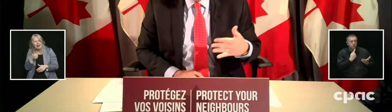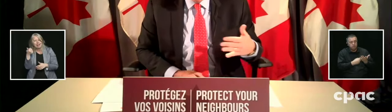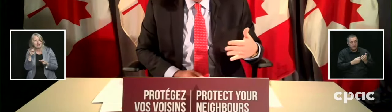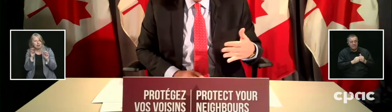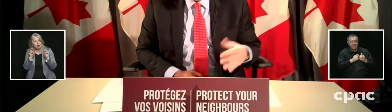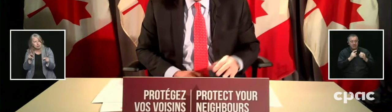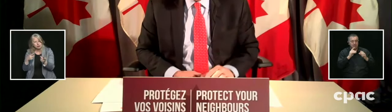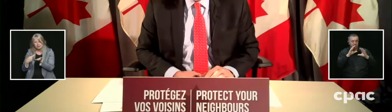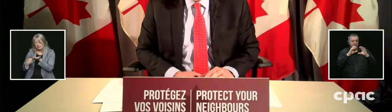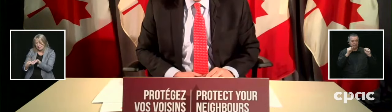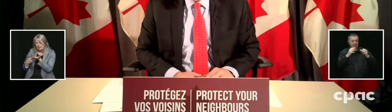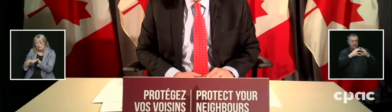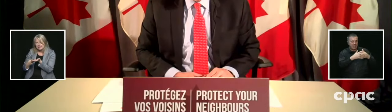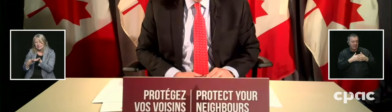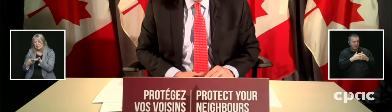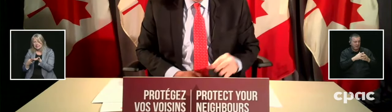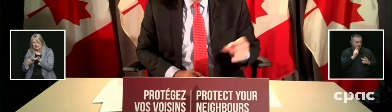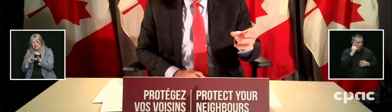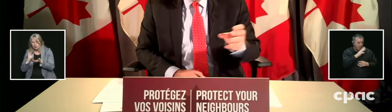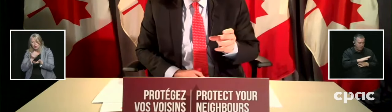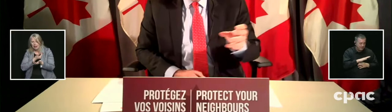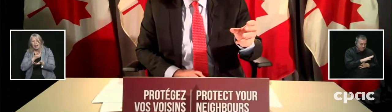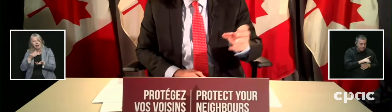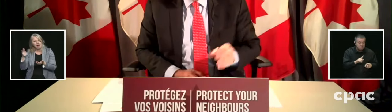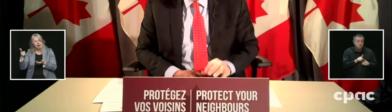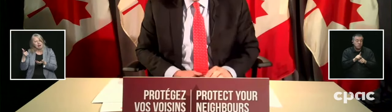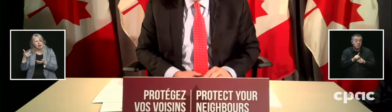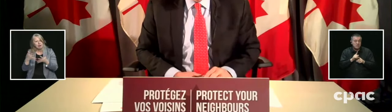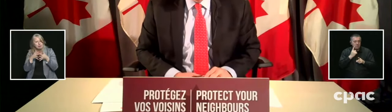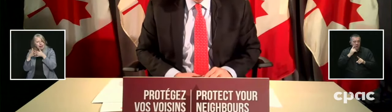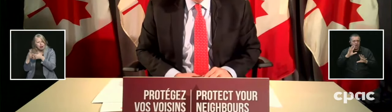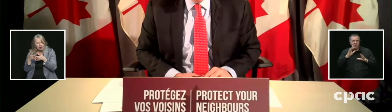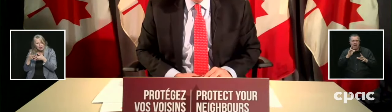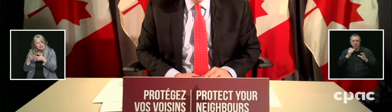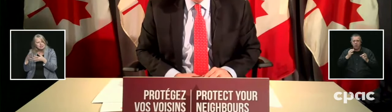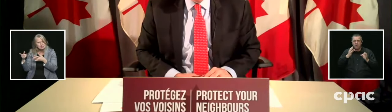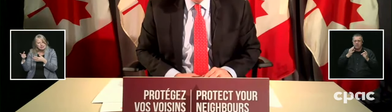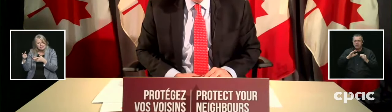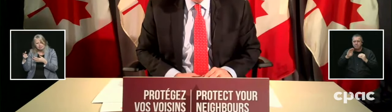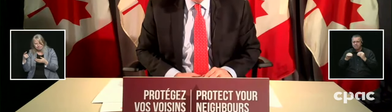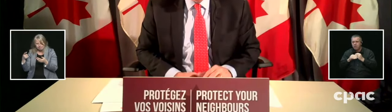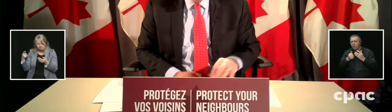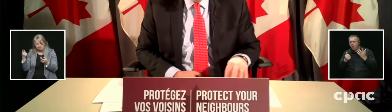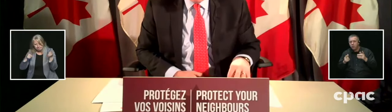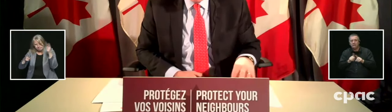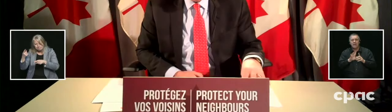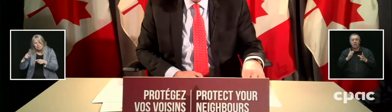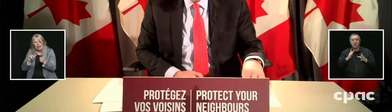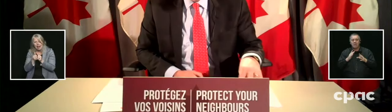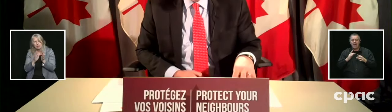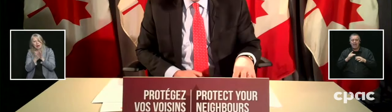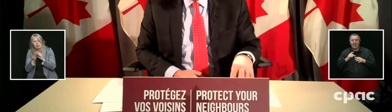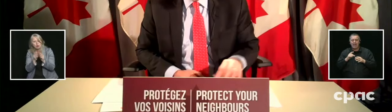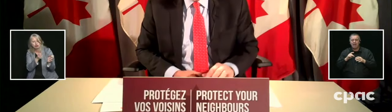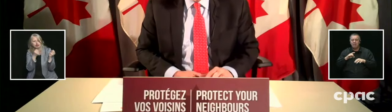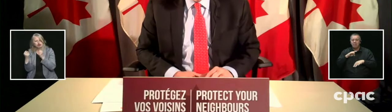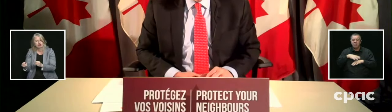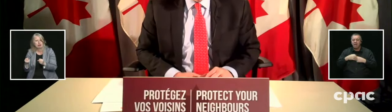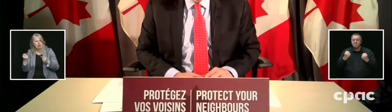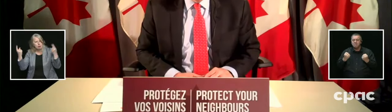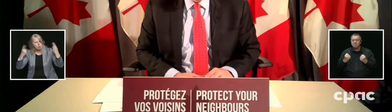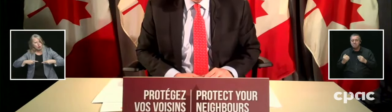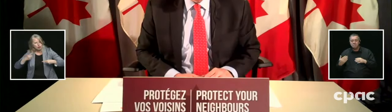pour renforcer, y compris sur les frontières, les points de traversée, les points terrestres où les